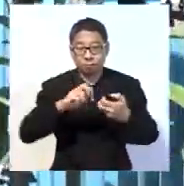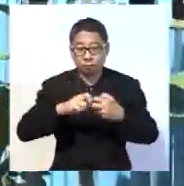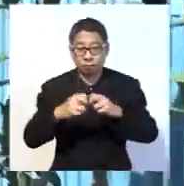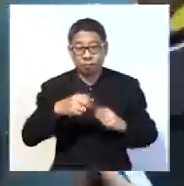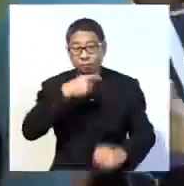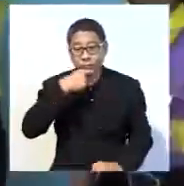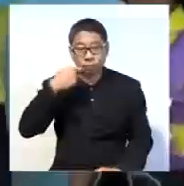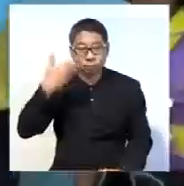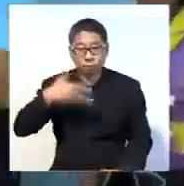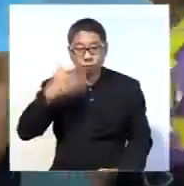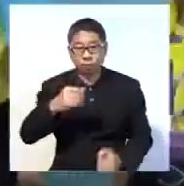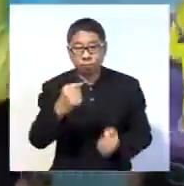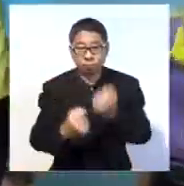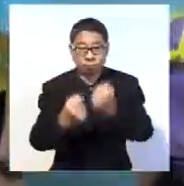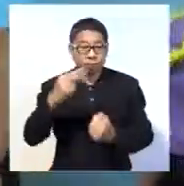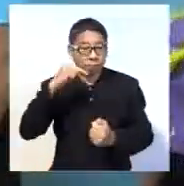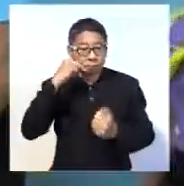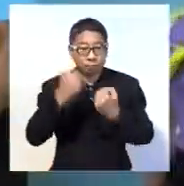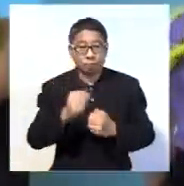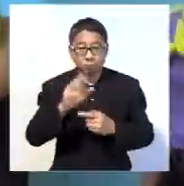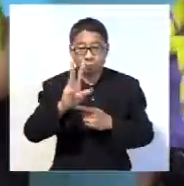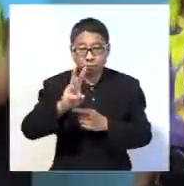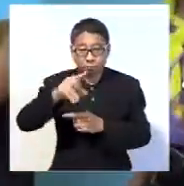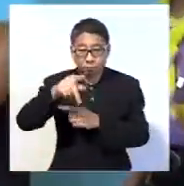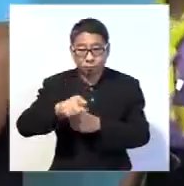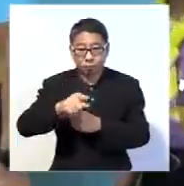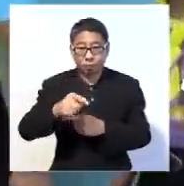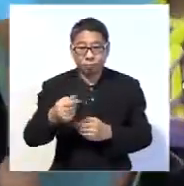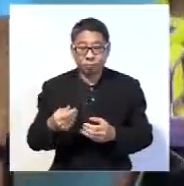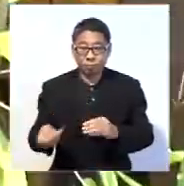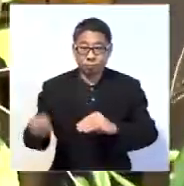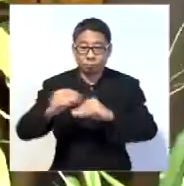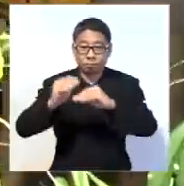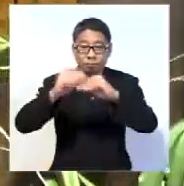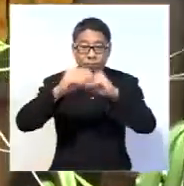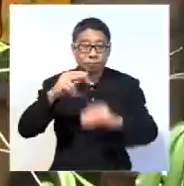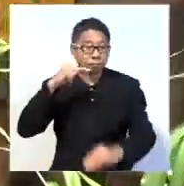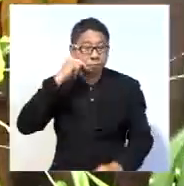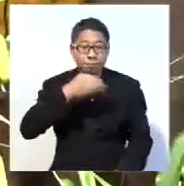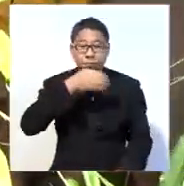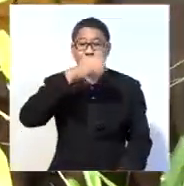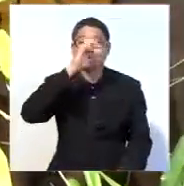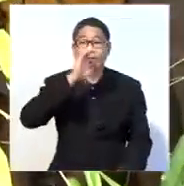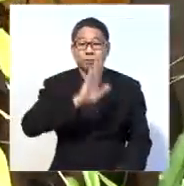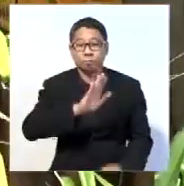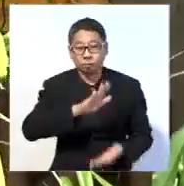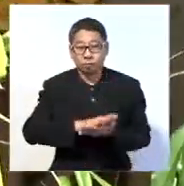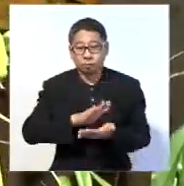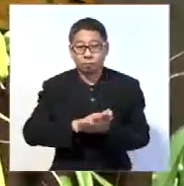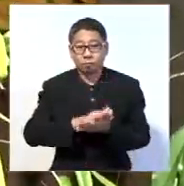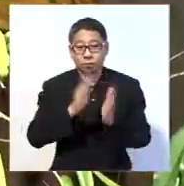ภัยแล้งโดยจัดรถบรรทุกน้ำขนาด 6,000 ลิตรเข้าไปเติมในถังน้ำดื่มของโรงเรียนซึ่งตอน